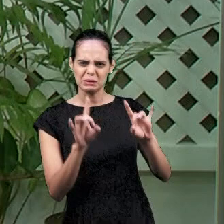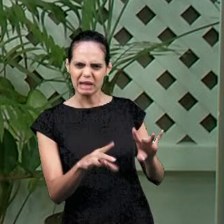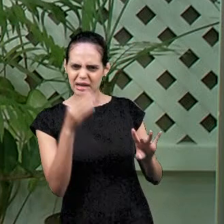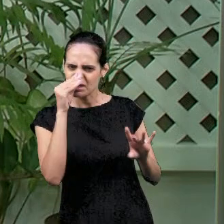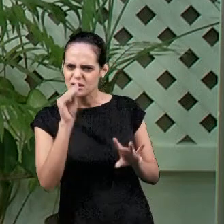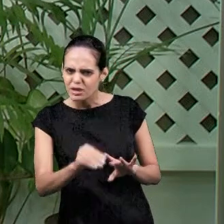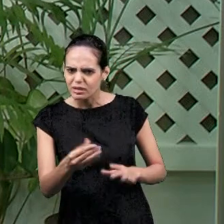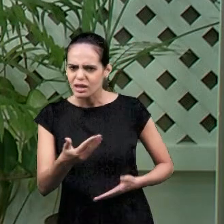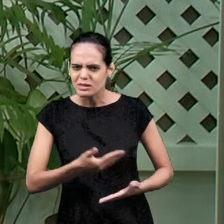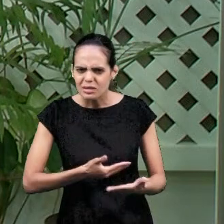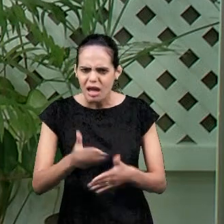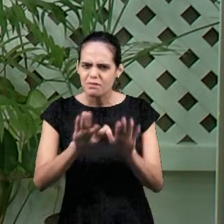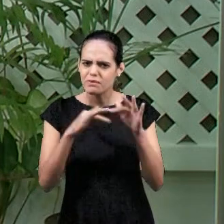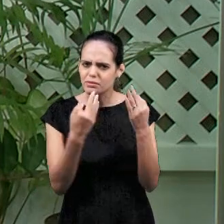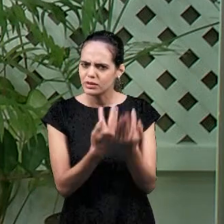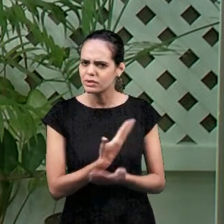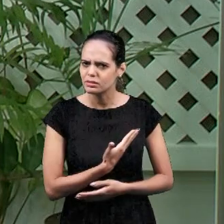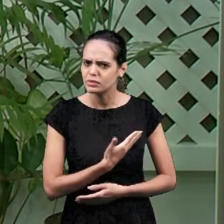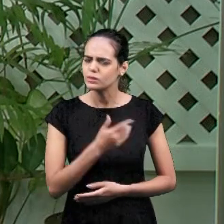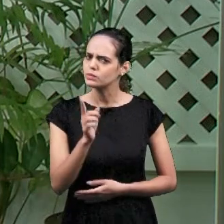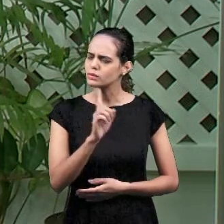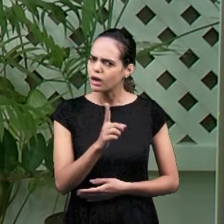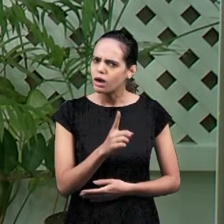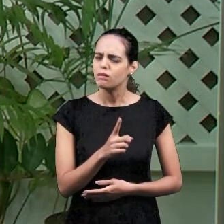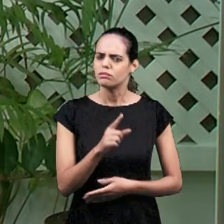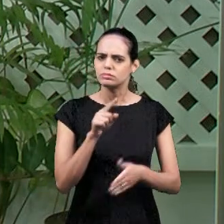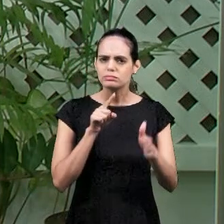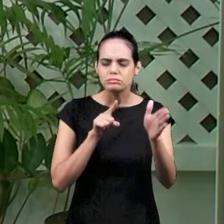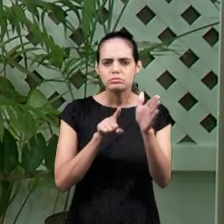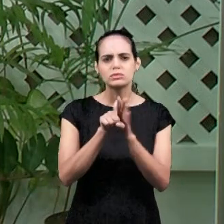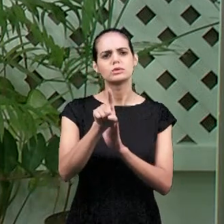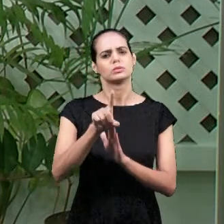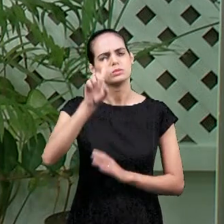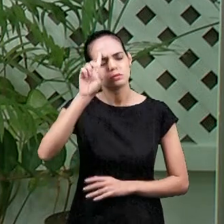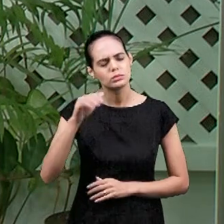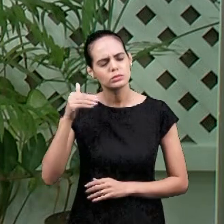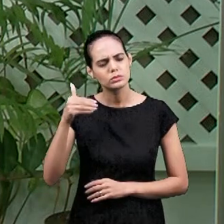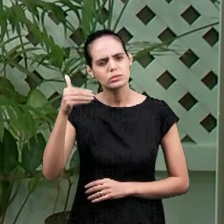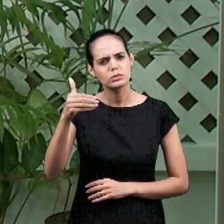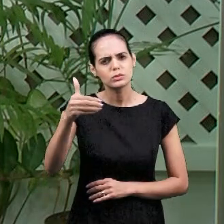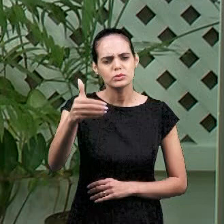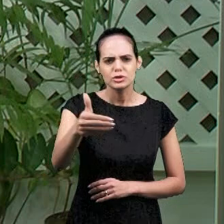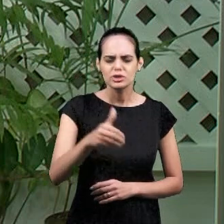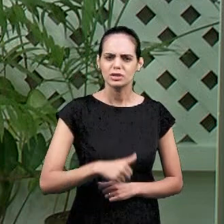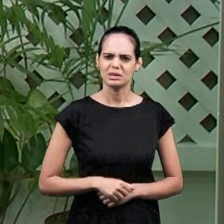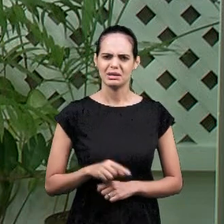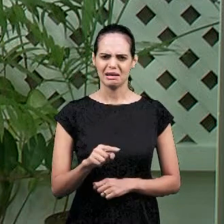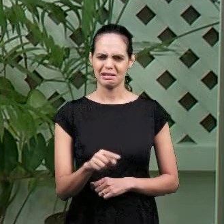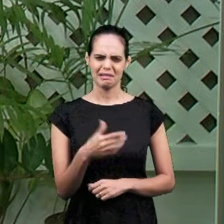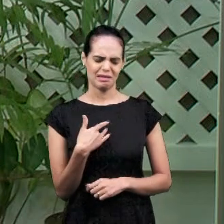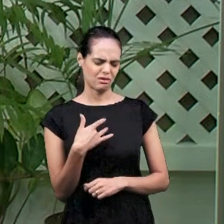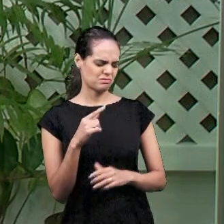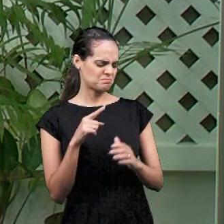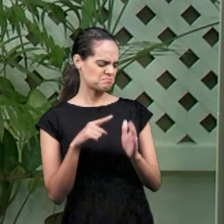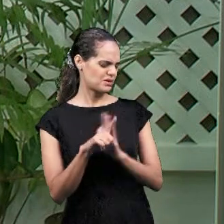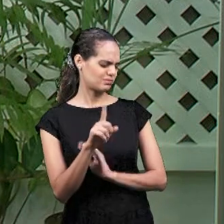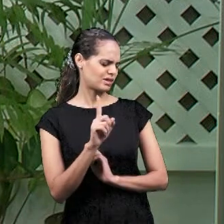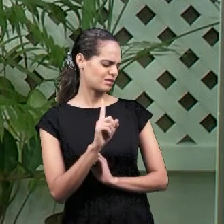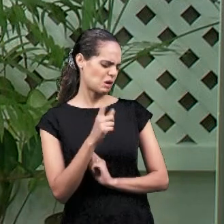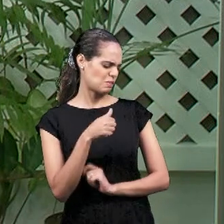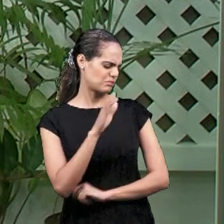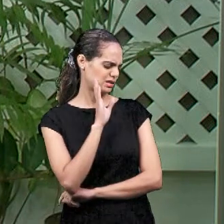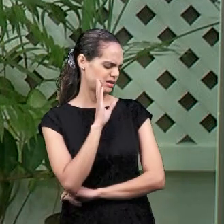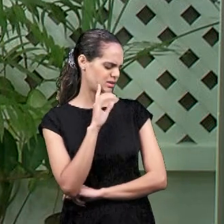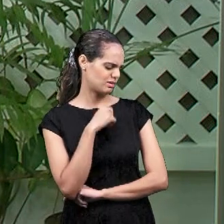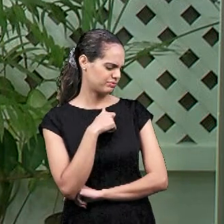à savoir comment il va. N'abandonnez pas vos frères et sœurs. Demandez où ils sont, comment ils vont. Ne soyez